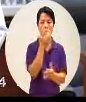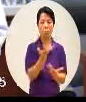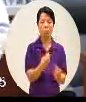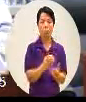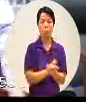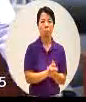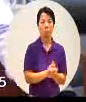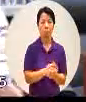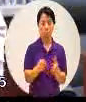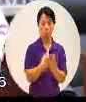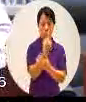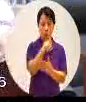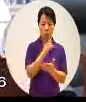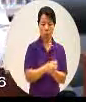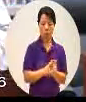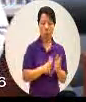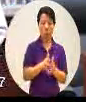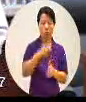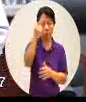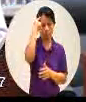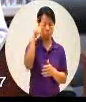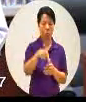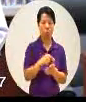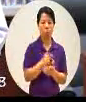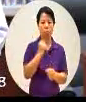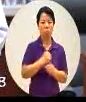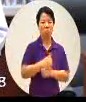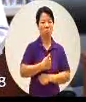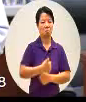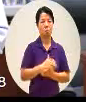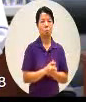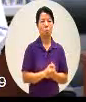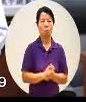看无咧。你都敢那讲恁火车头，恁足够安怎呢？